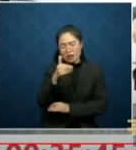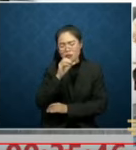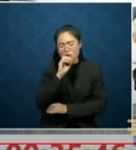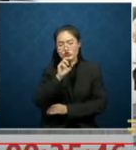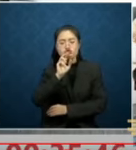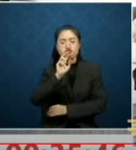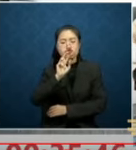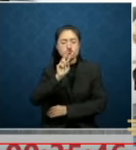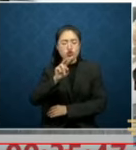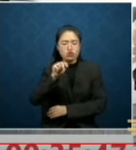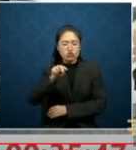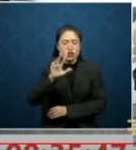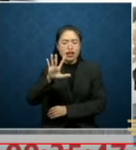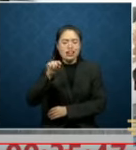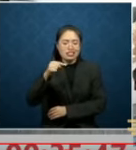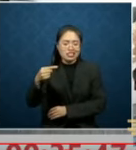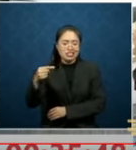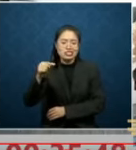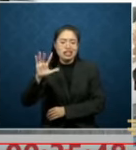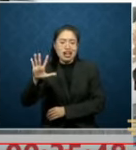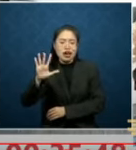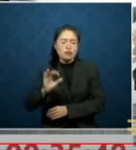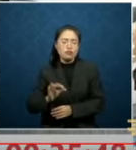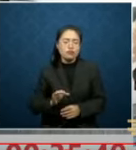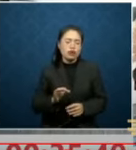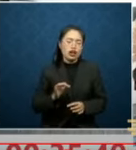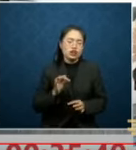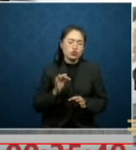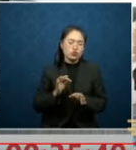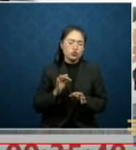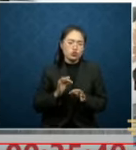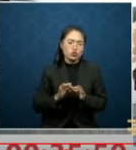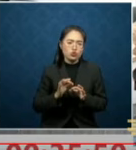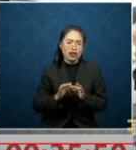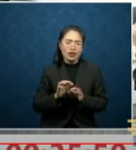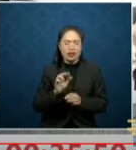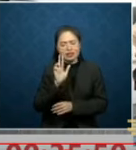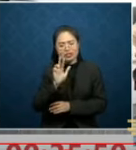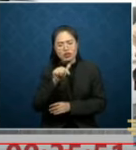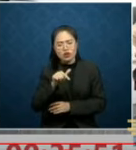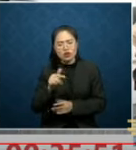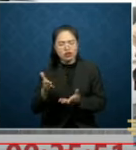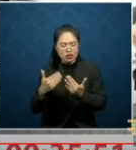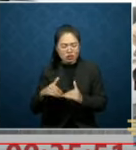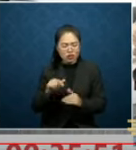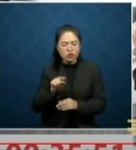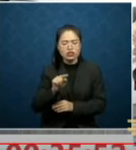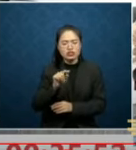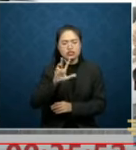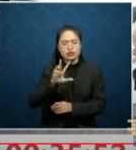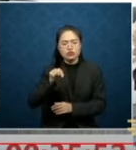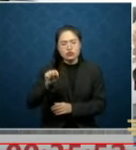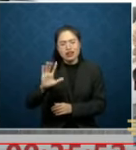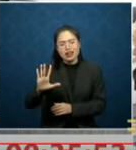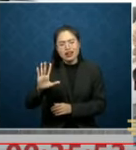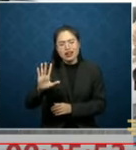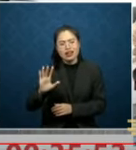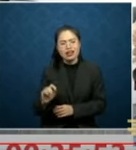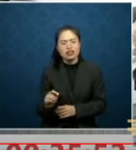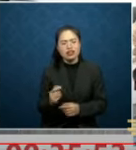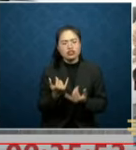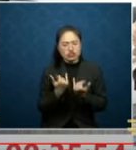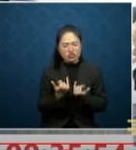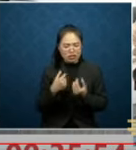3กรุงไทยกับกสิกรไทยเขาจะเหลือ 3% นะครับเพราะฉะนั้นเนี่ยก็ยังไม่วิกฤ